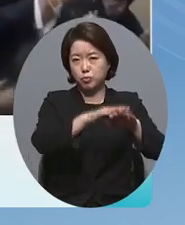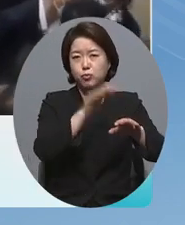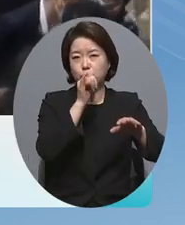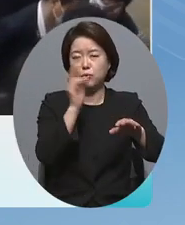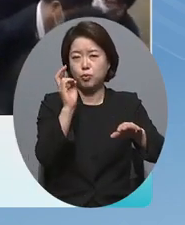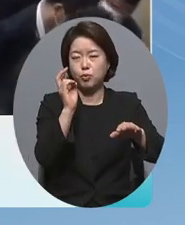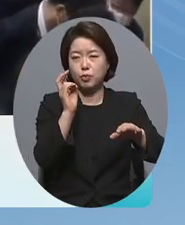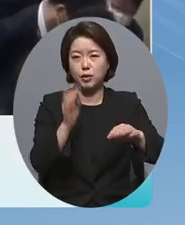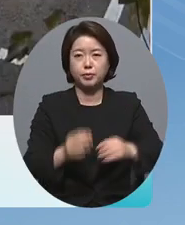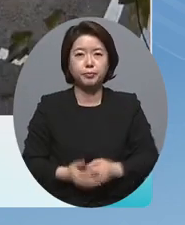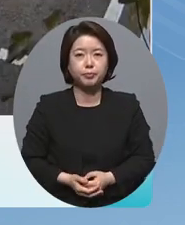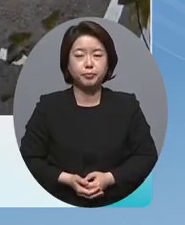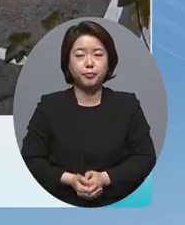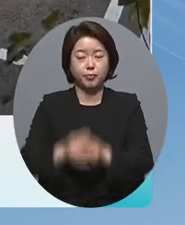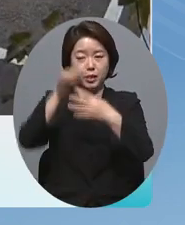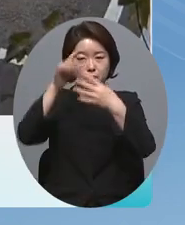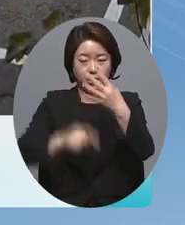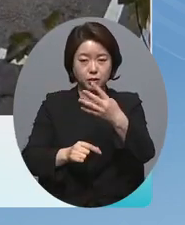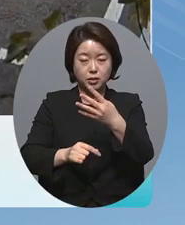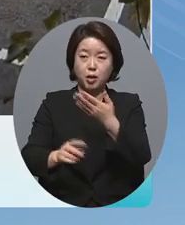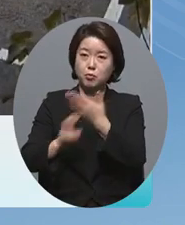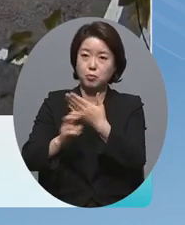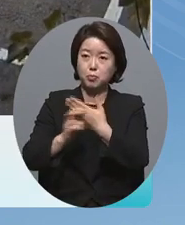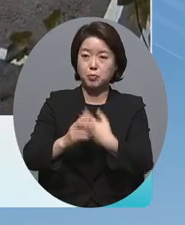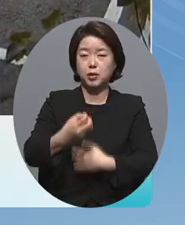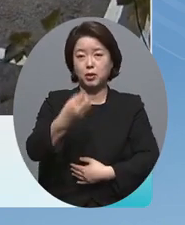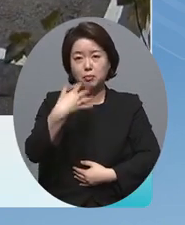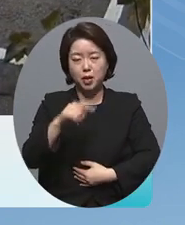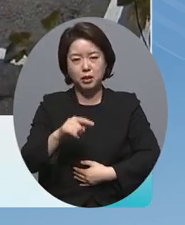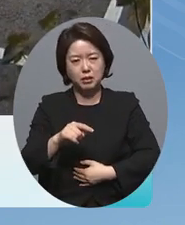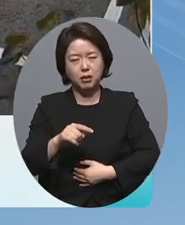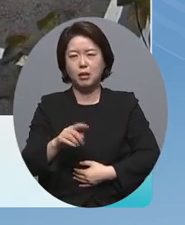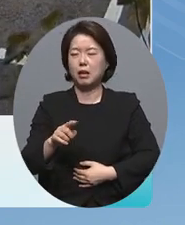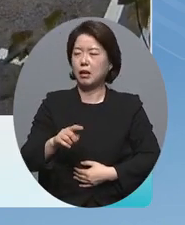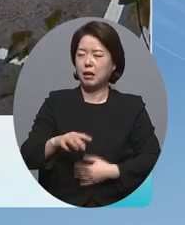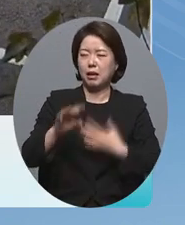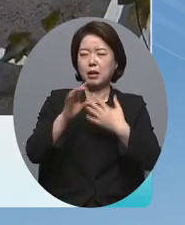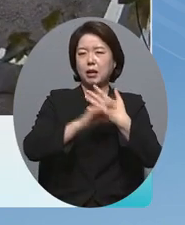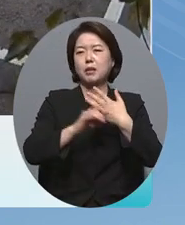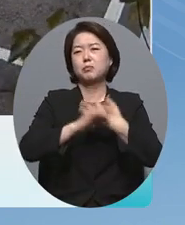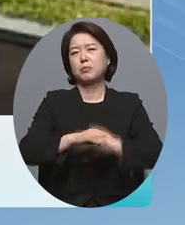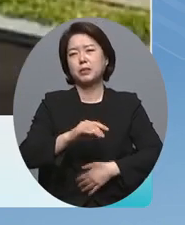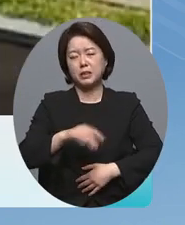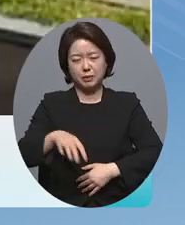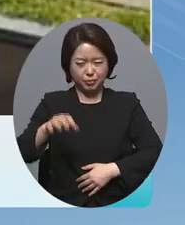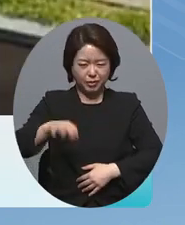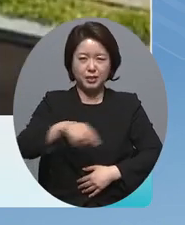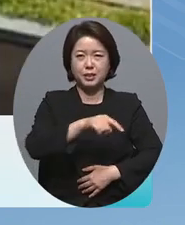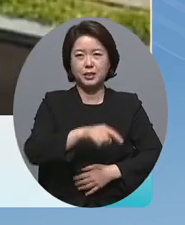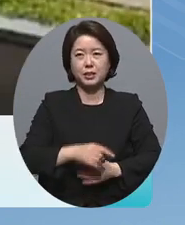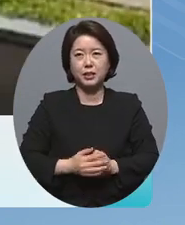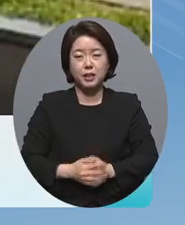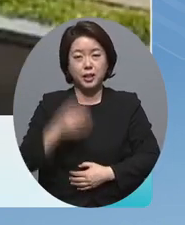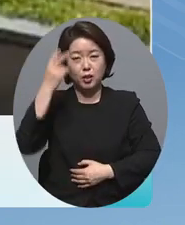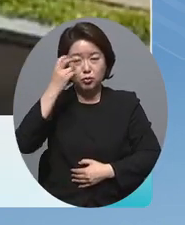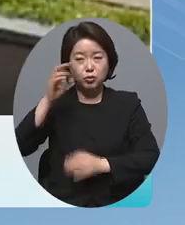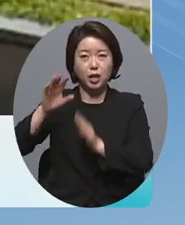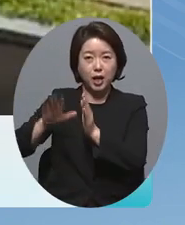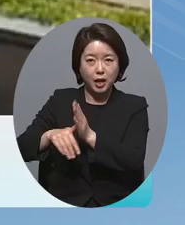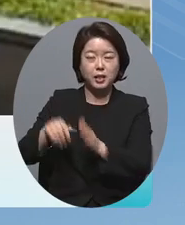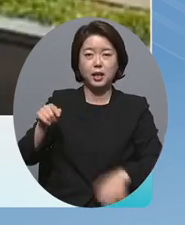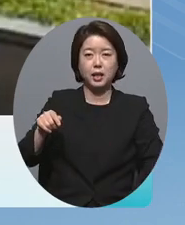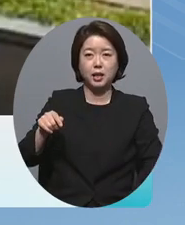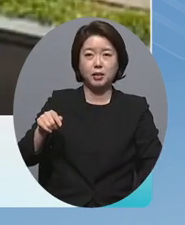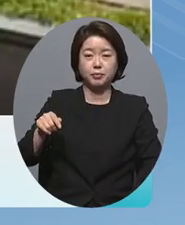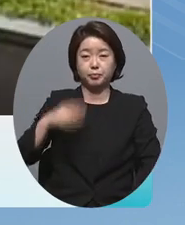하고 그다음에 절차 위반을 지금 얘기하는 건 너무 궁색한 얘기고요. 그다음에 그 수사를 할 때 가장 이